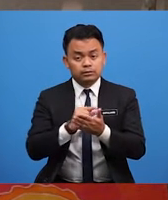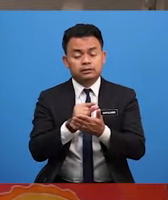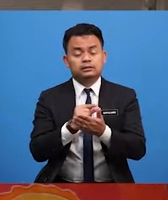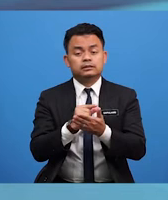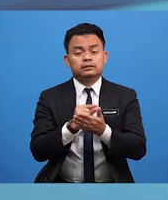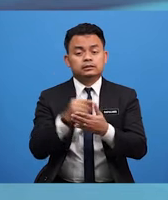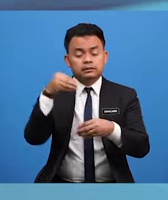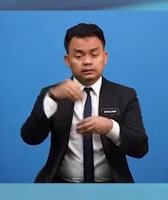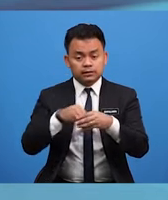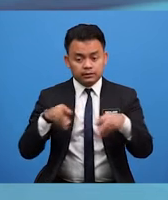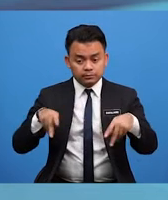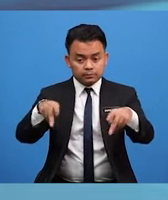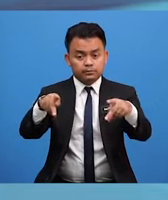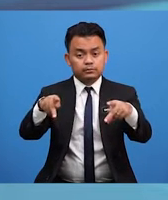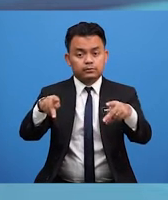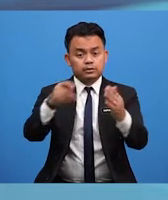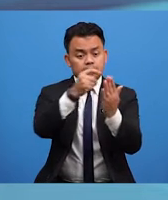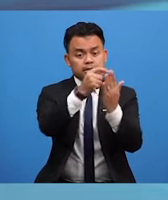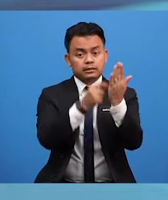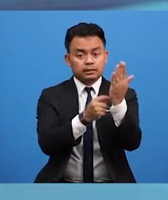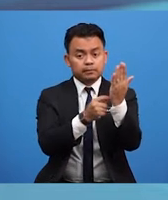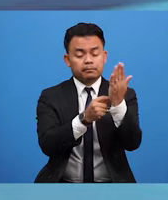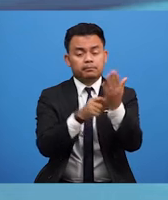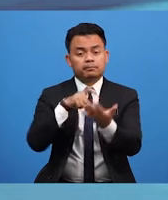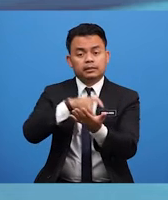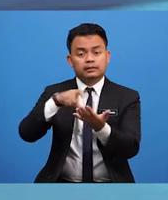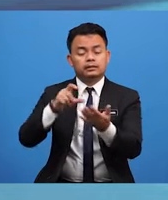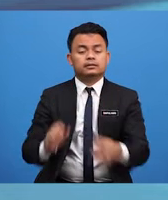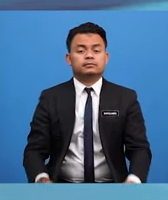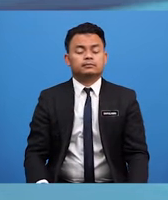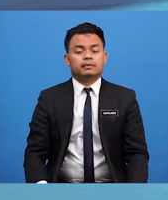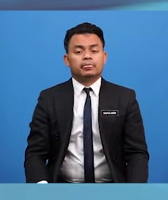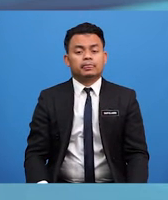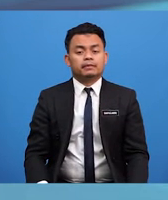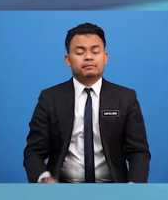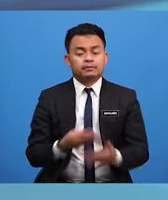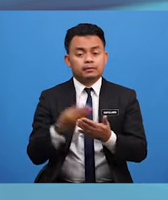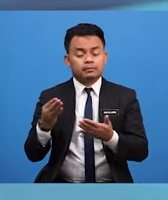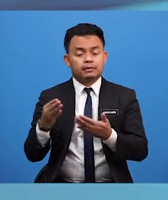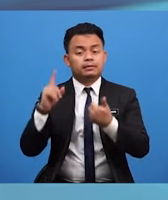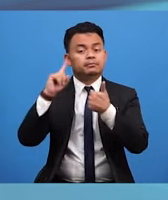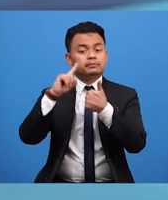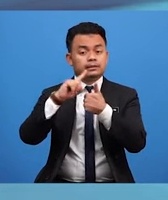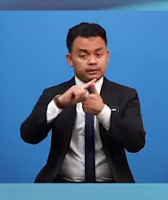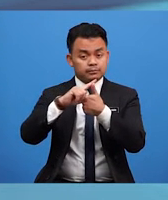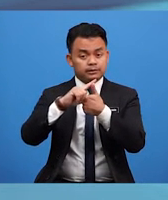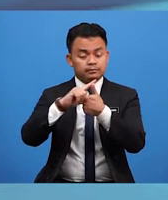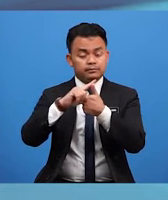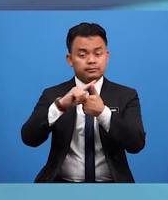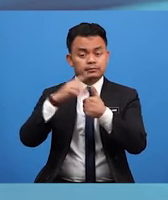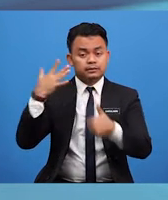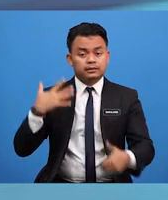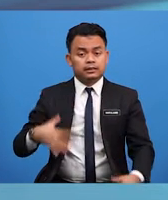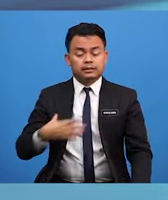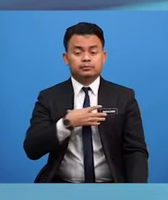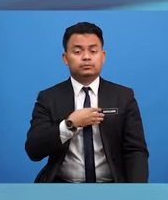batik. Antara bahan yang digunakan ialah Pertama, kain putih.